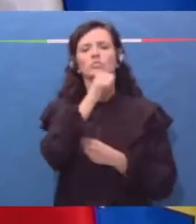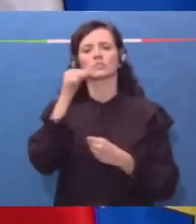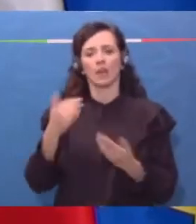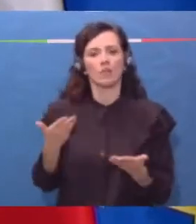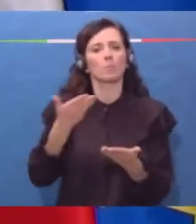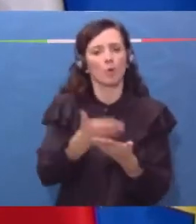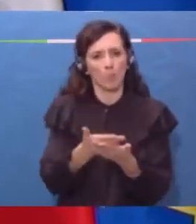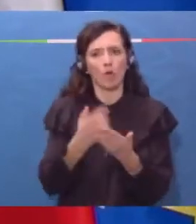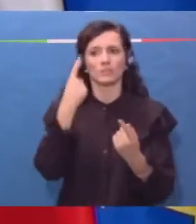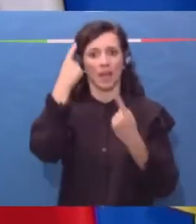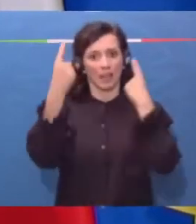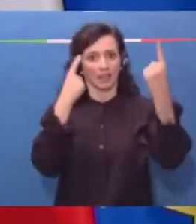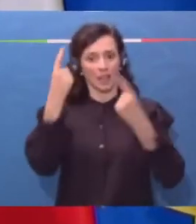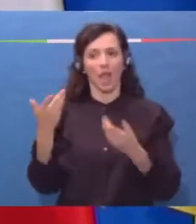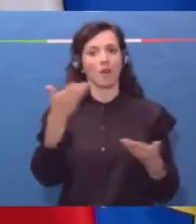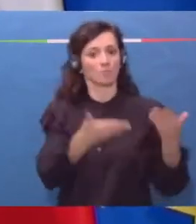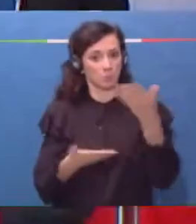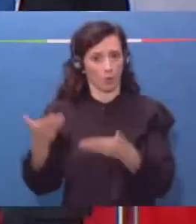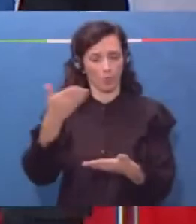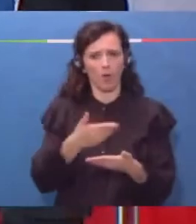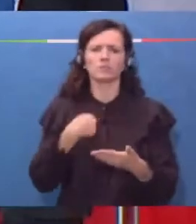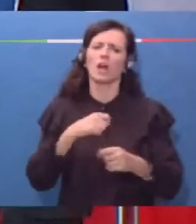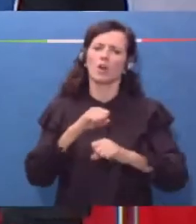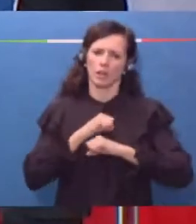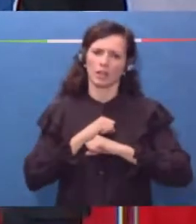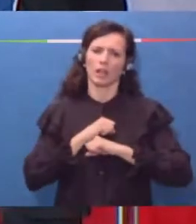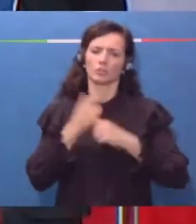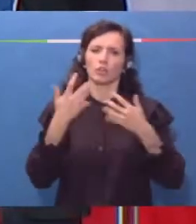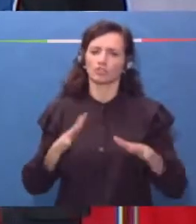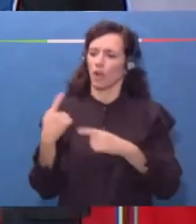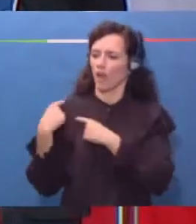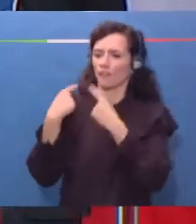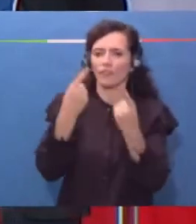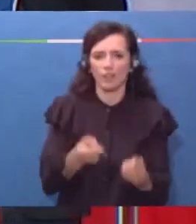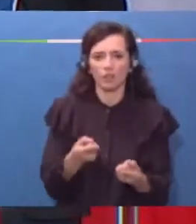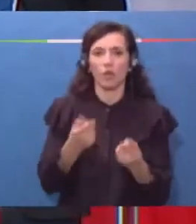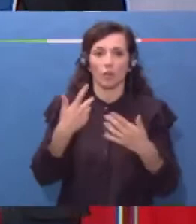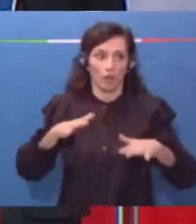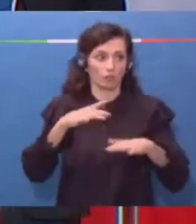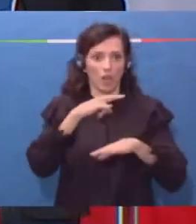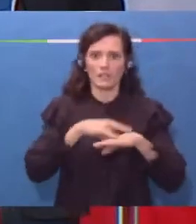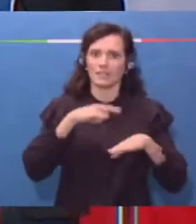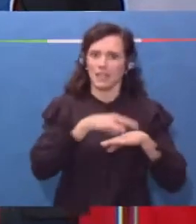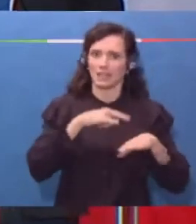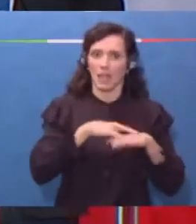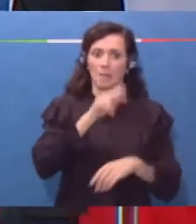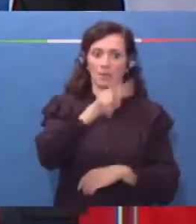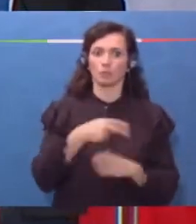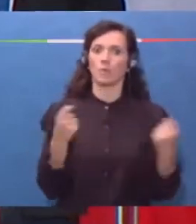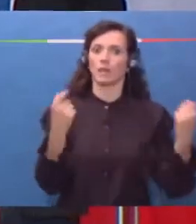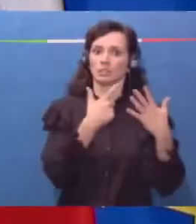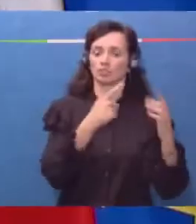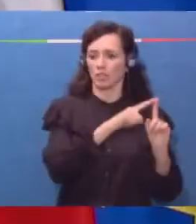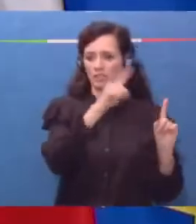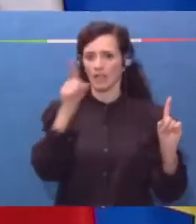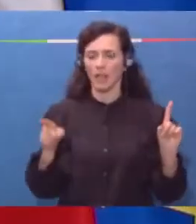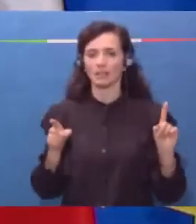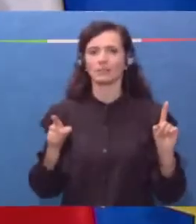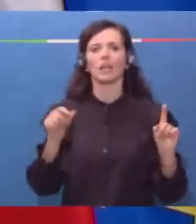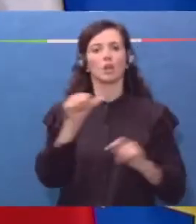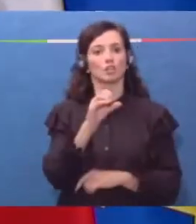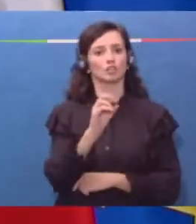idee. Credo che è ciò che facciamo da sempre, già da settembre del 2017 con la